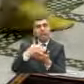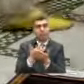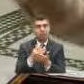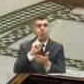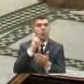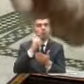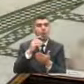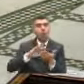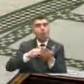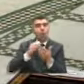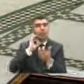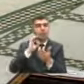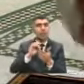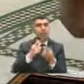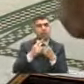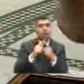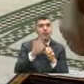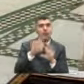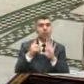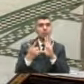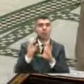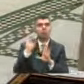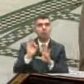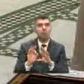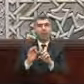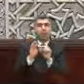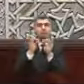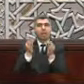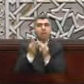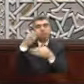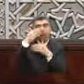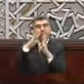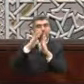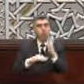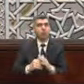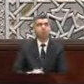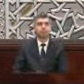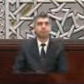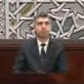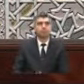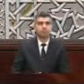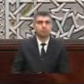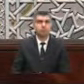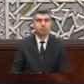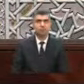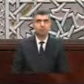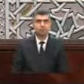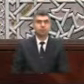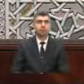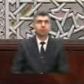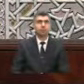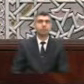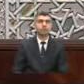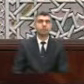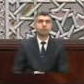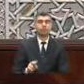دائما في أشطر الاجتماع، خاصة بالنسبة ل 75% من العائلات في المغرب. شكرا السيد النائب. السيد الوزير،